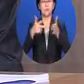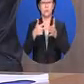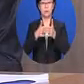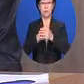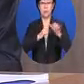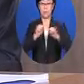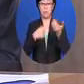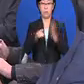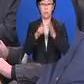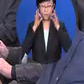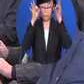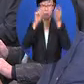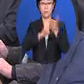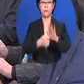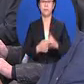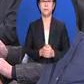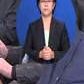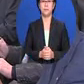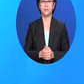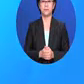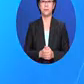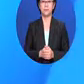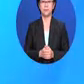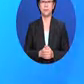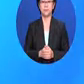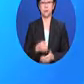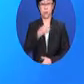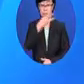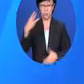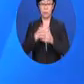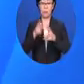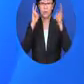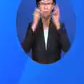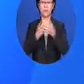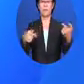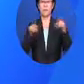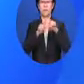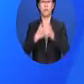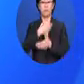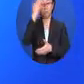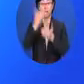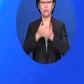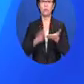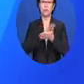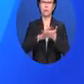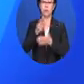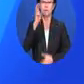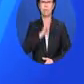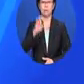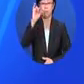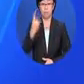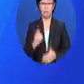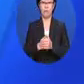위해 노력하겠다고 밝혔습니다. 삼성 디스플레이와 함께하는 꿈꾸는 놀이터